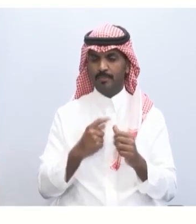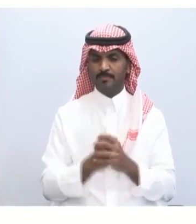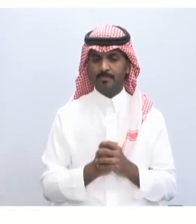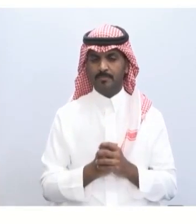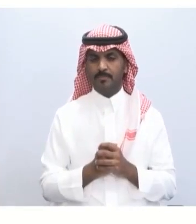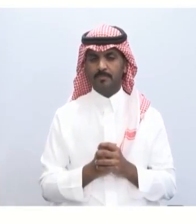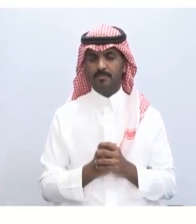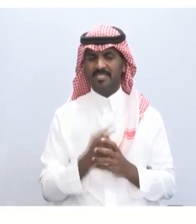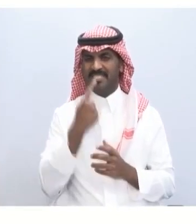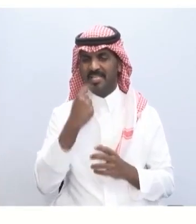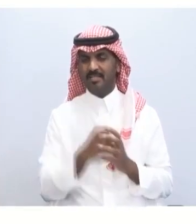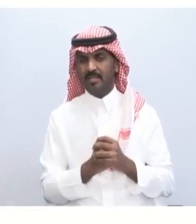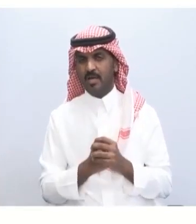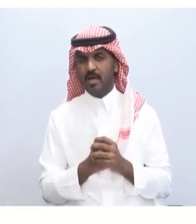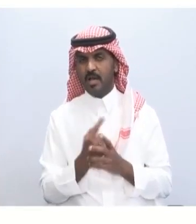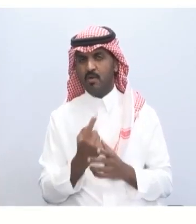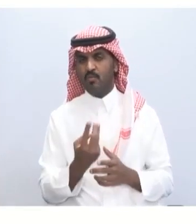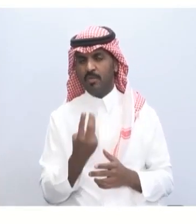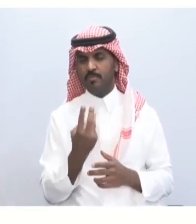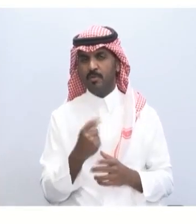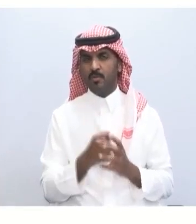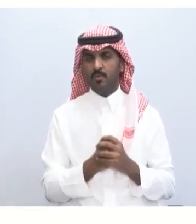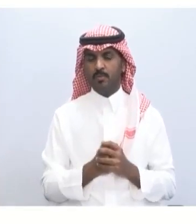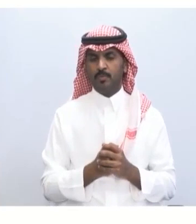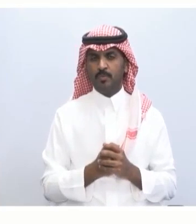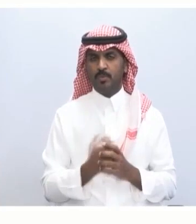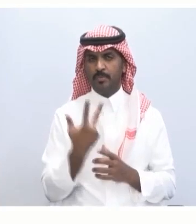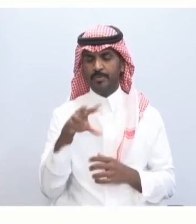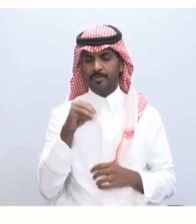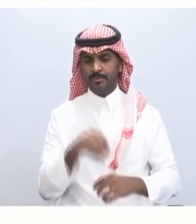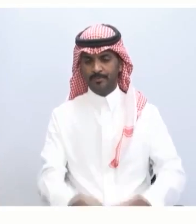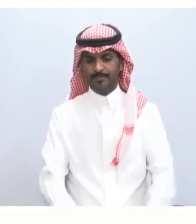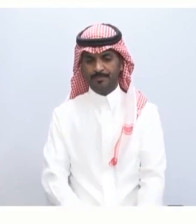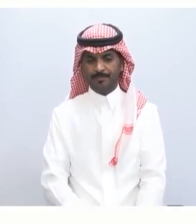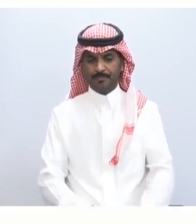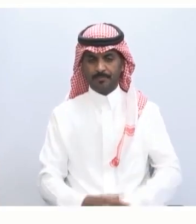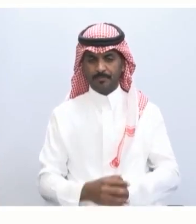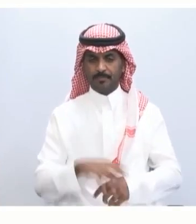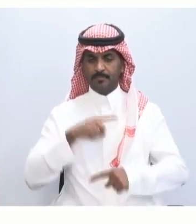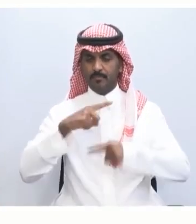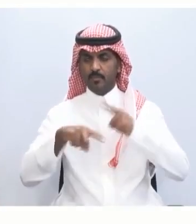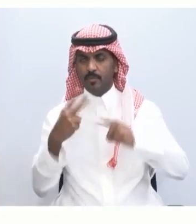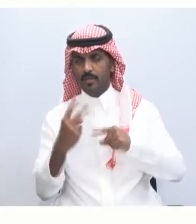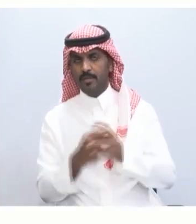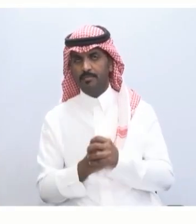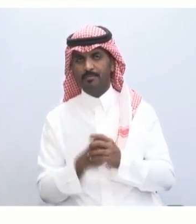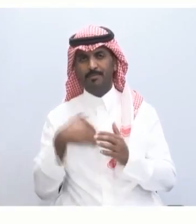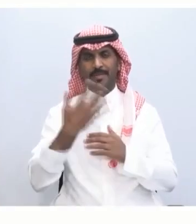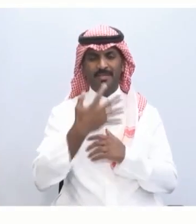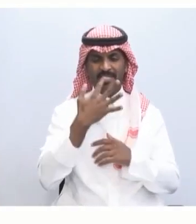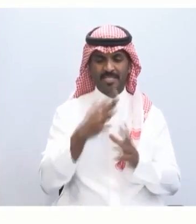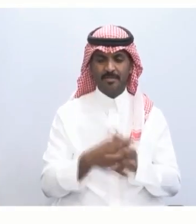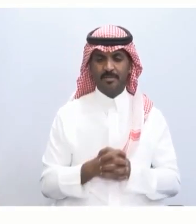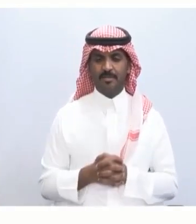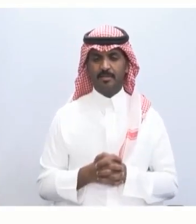احسنتم في عام 1300 ممتازين و 18 المحاوله الثانيه بعدها بعام اي